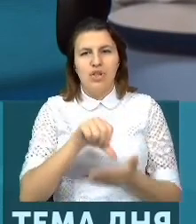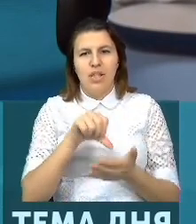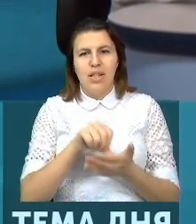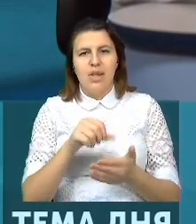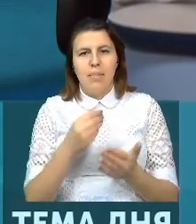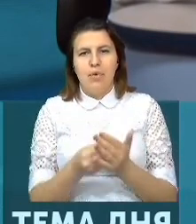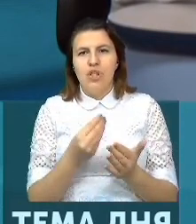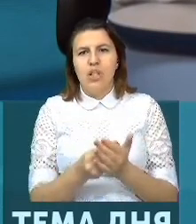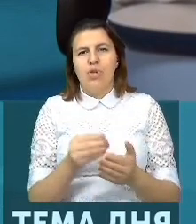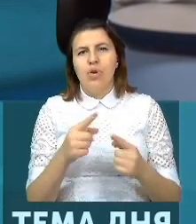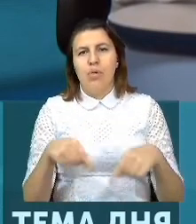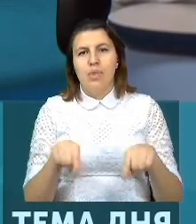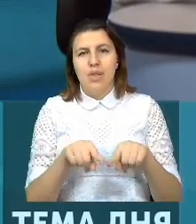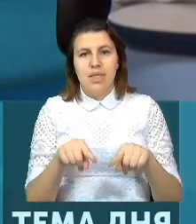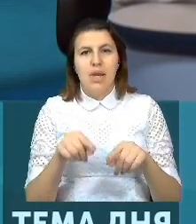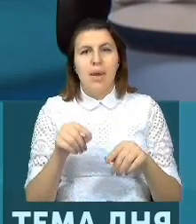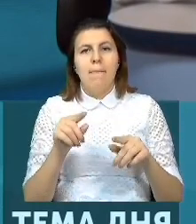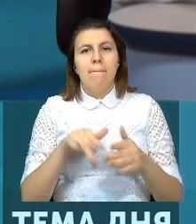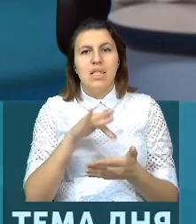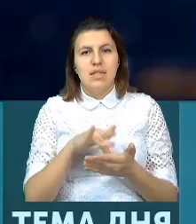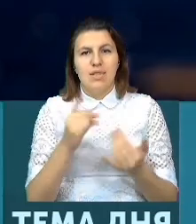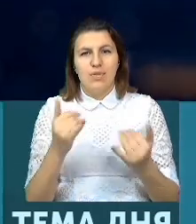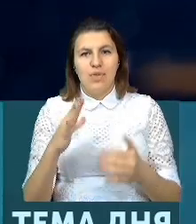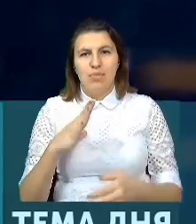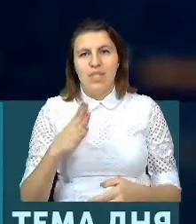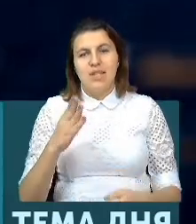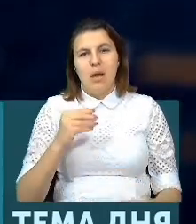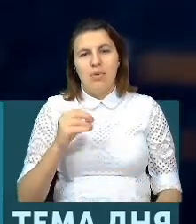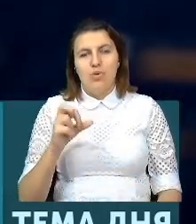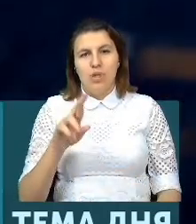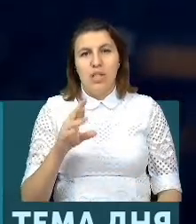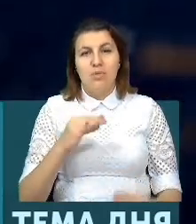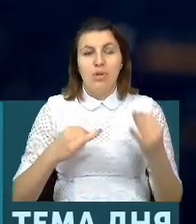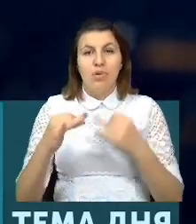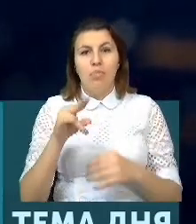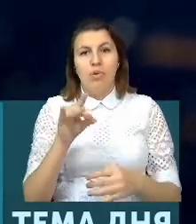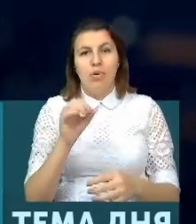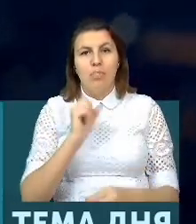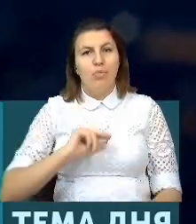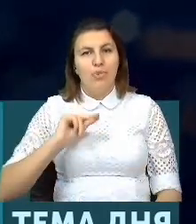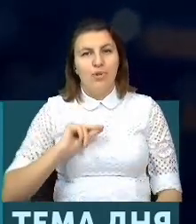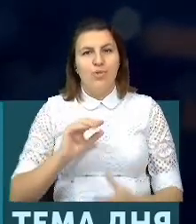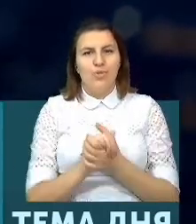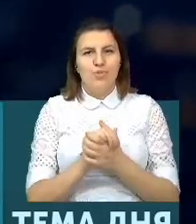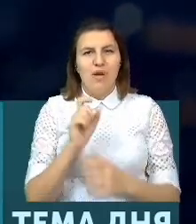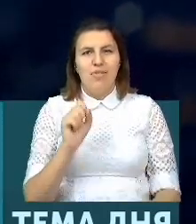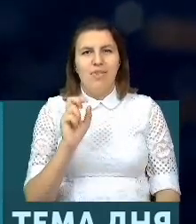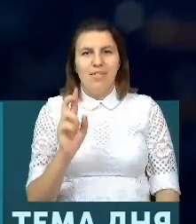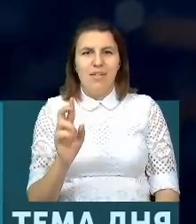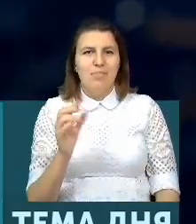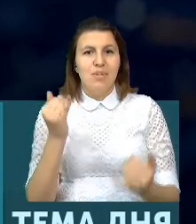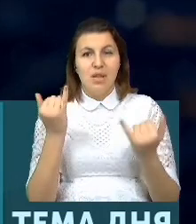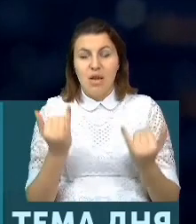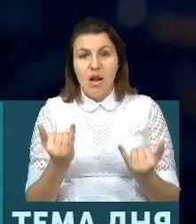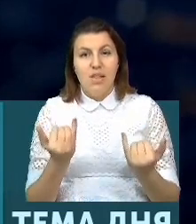міста, сьогодні були з нами в студії, спілкувалися з ними про роботу «Дружба Хабу». Наразі його двері